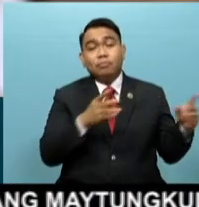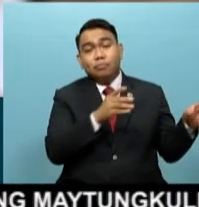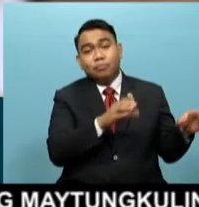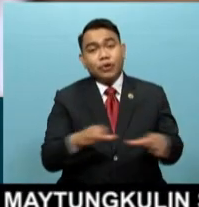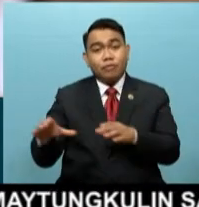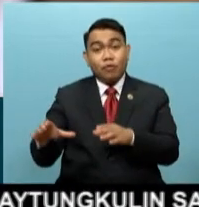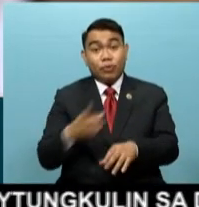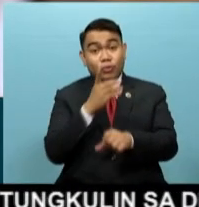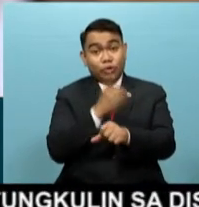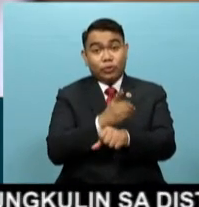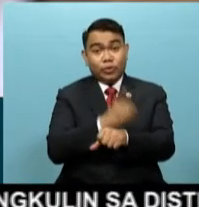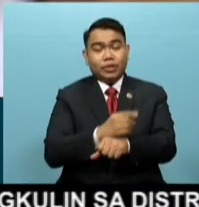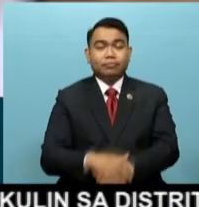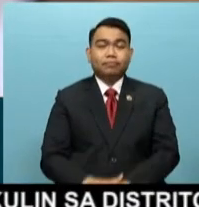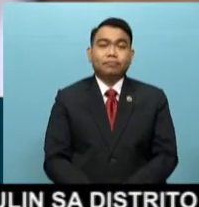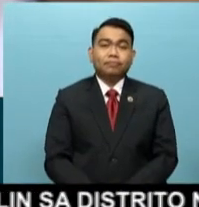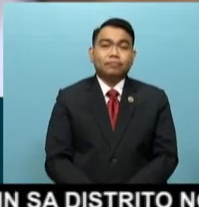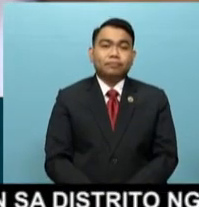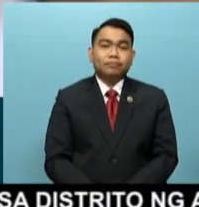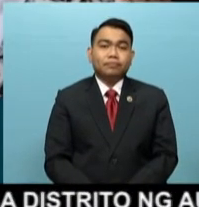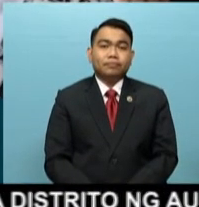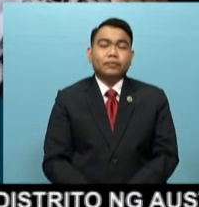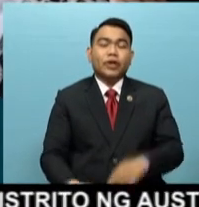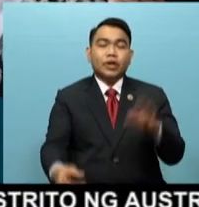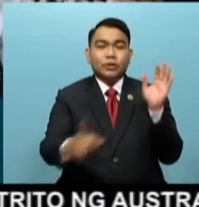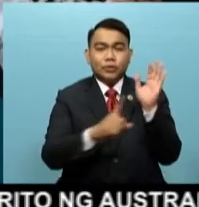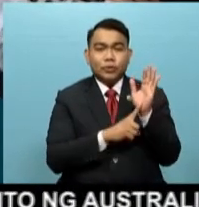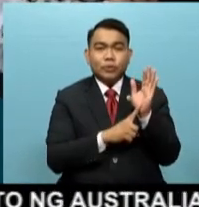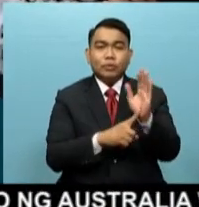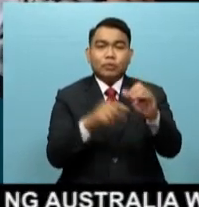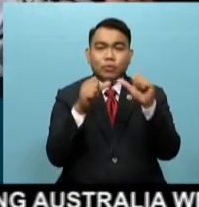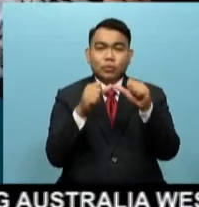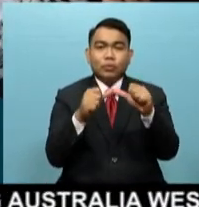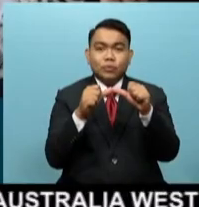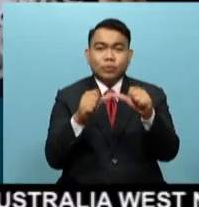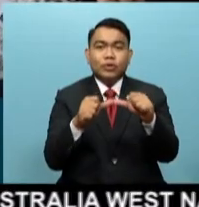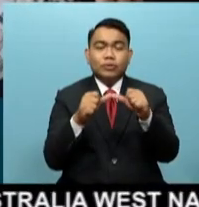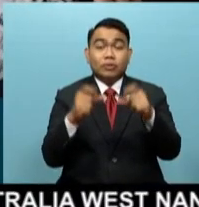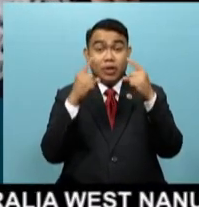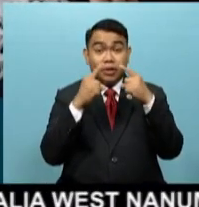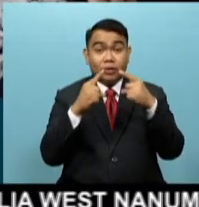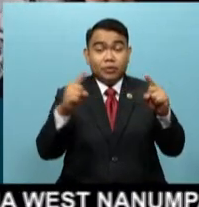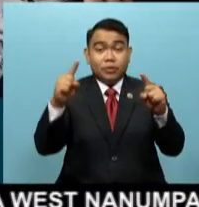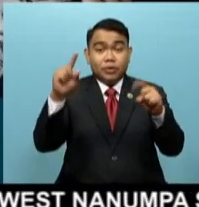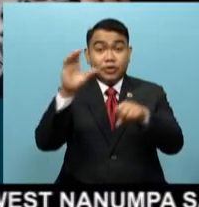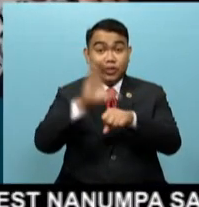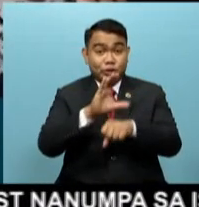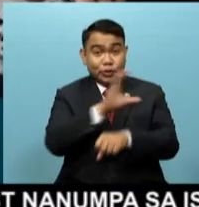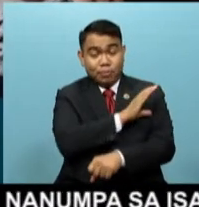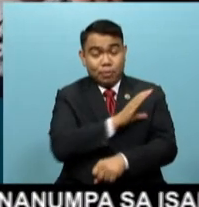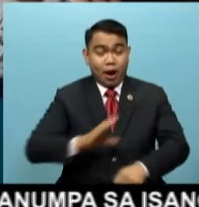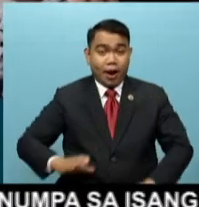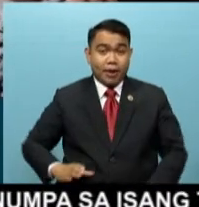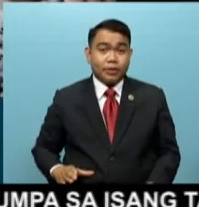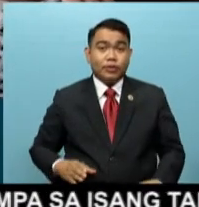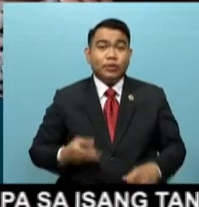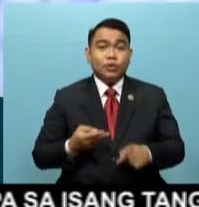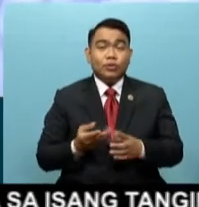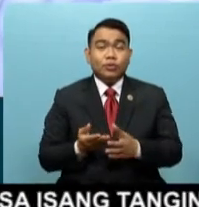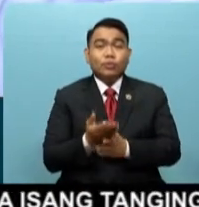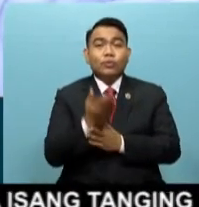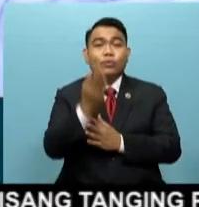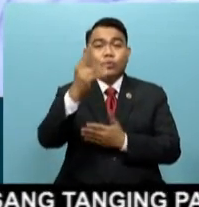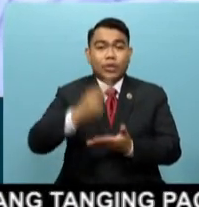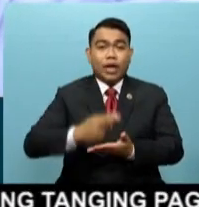ng kanilang tungkulin. Kahayagan din ito ng patuloy na pagtatagumpay ng Iglesia Ni Cristo sa tulong at awa